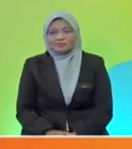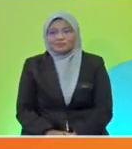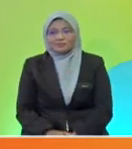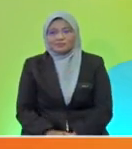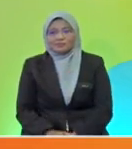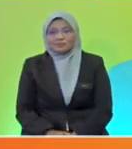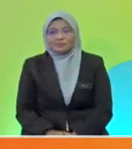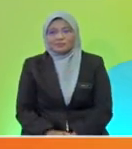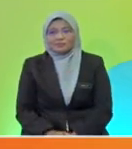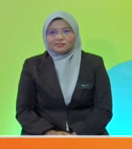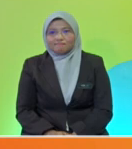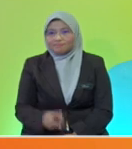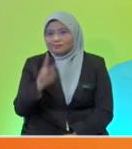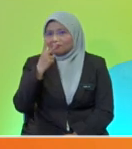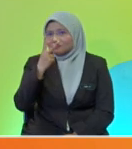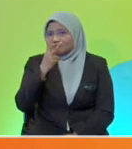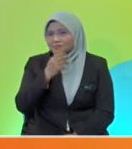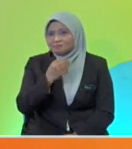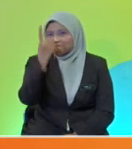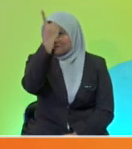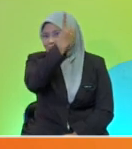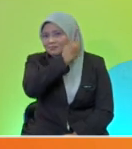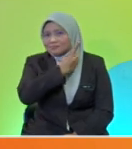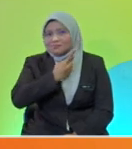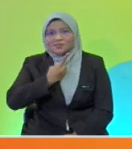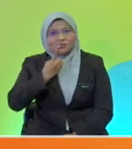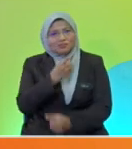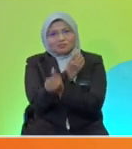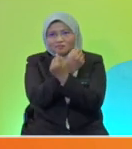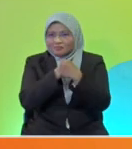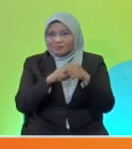ditunjuk Wah Dia pun udah siap lah